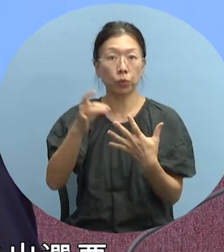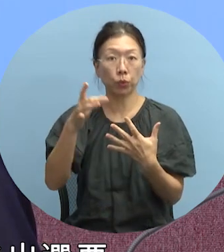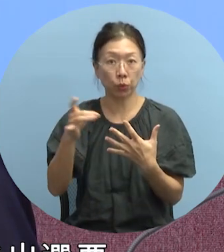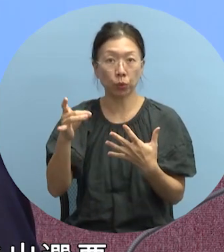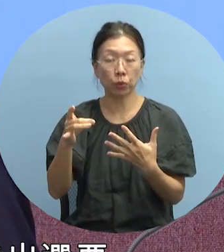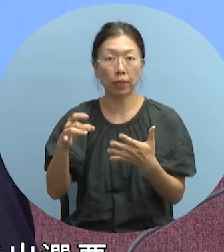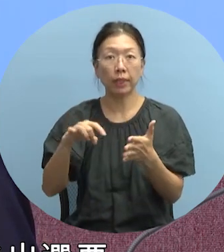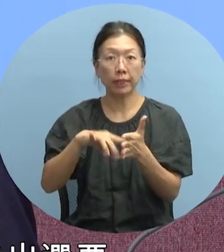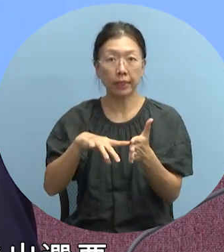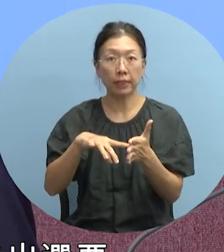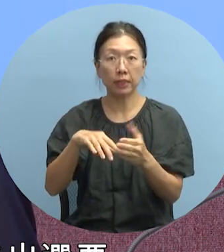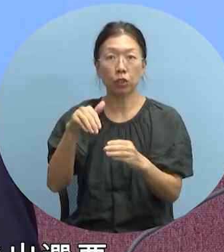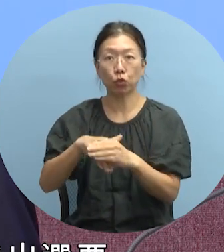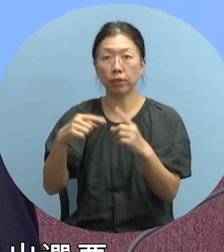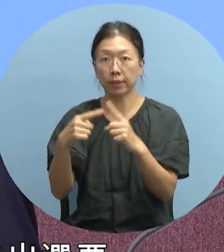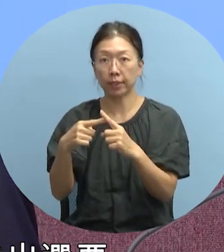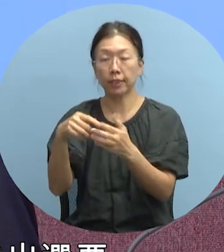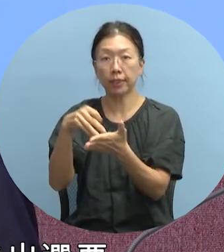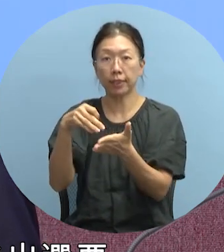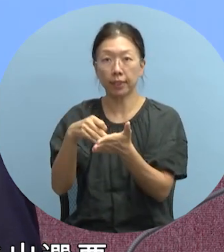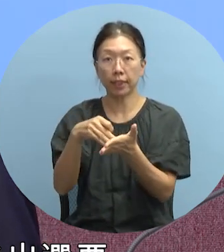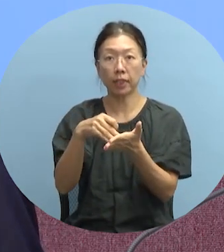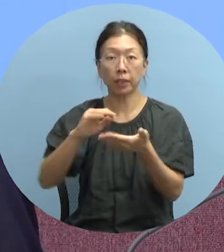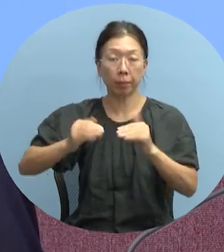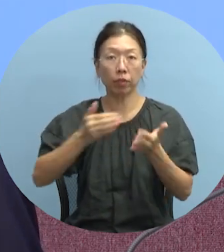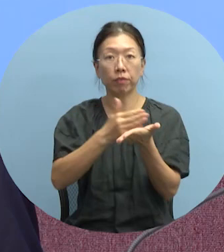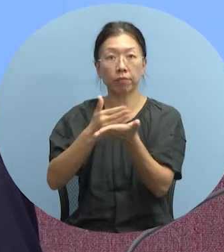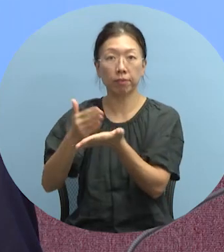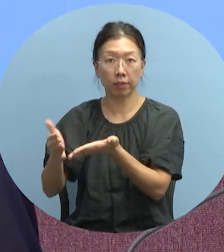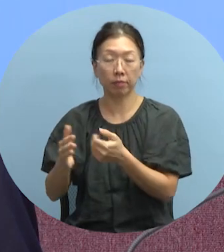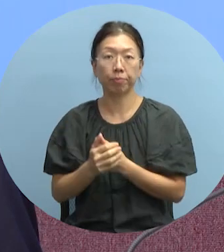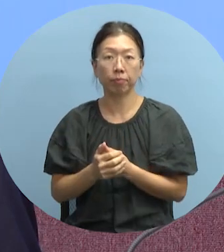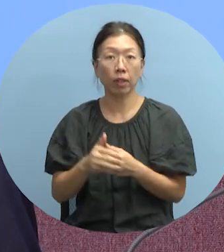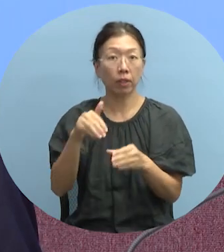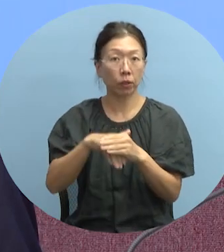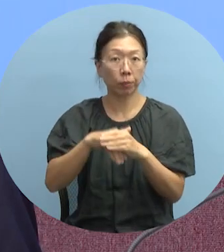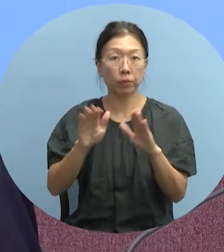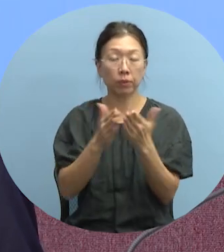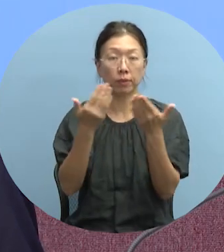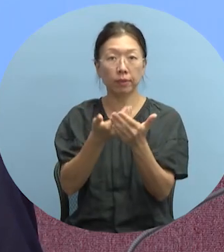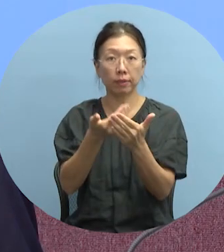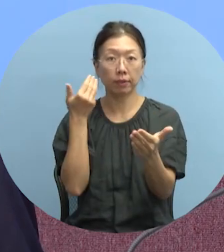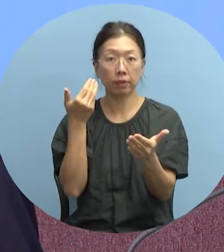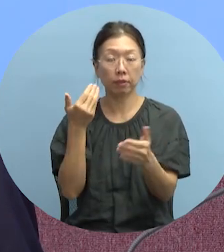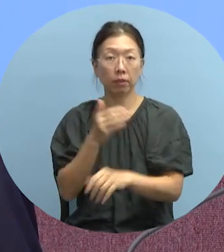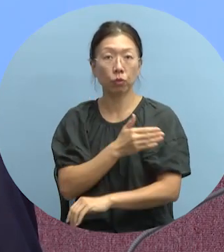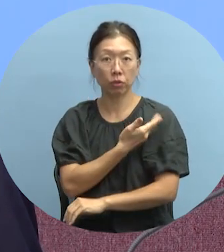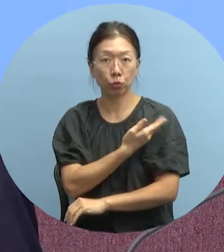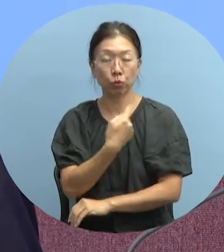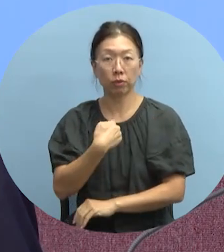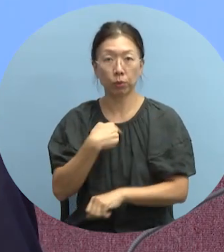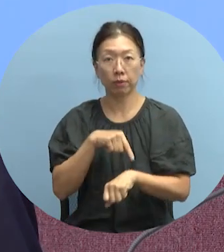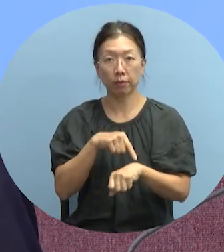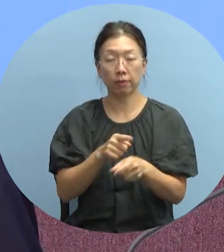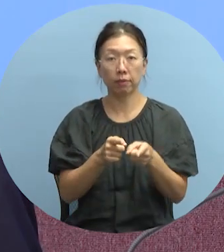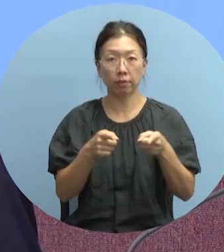採用電子選民登記冊系統發出選票，所以在投票開始之前，工作人員是需要多一